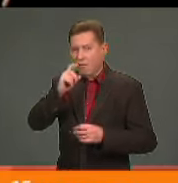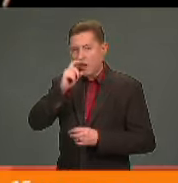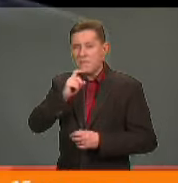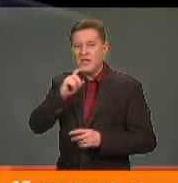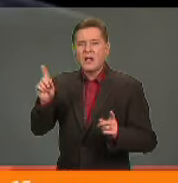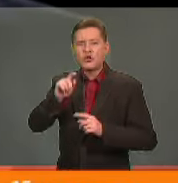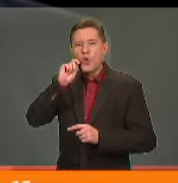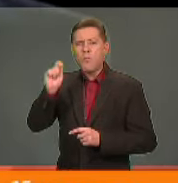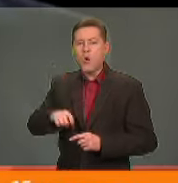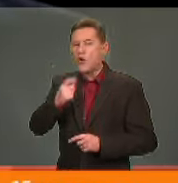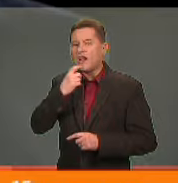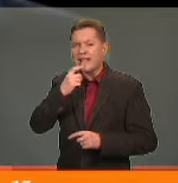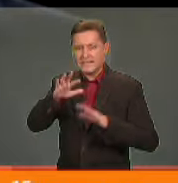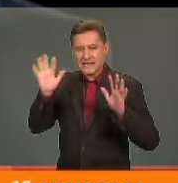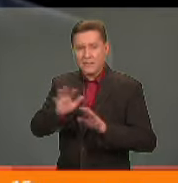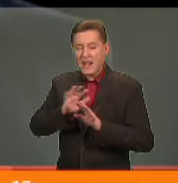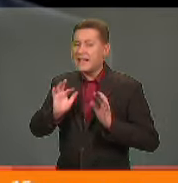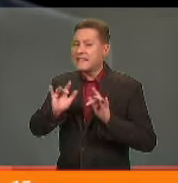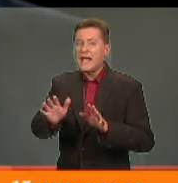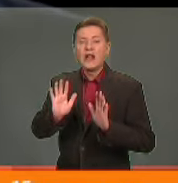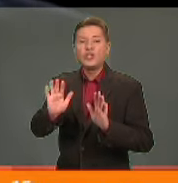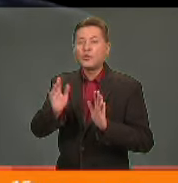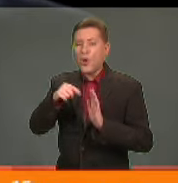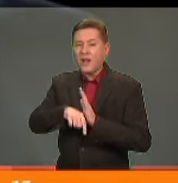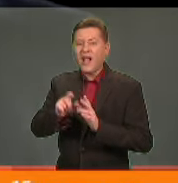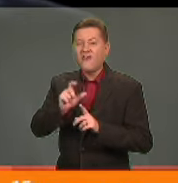пелось по-украински, но я думаю, что дело, наверное, не только в этом.